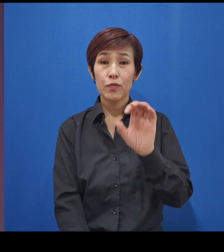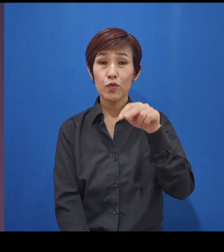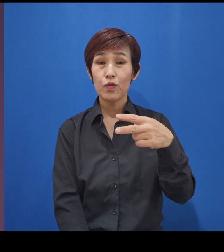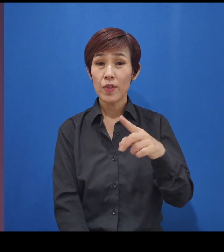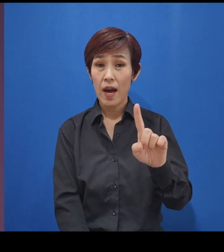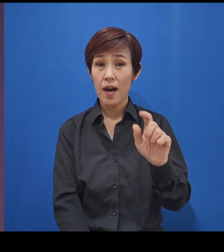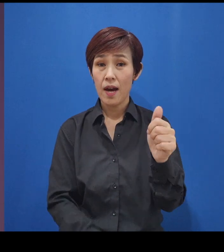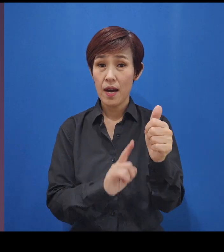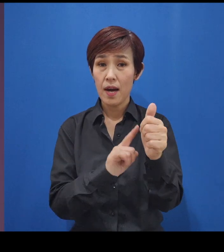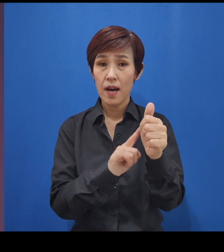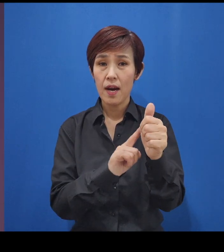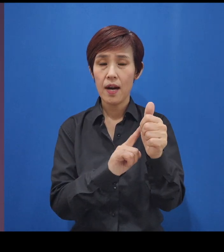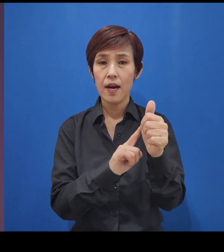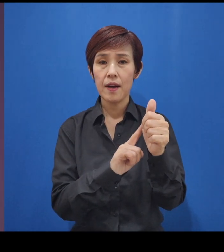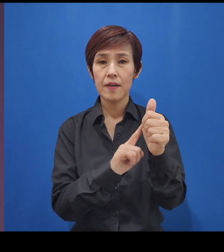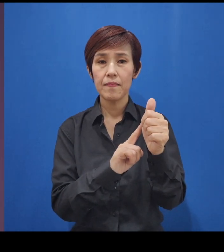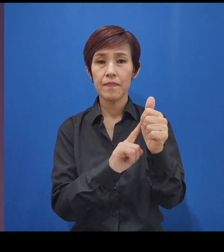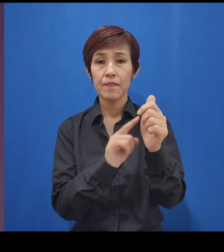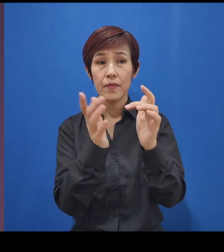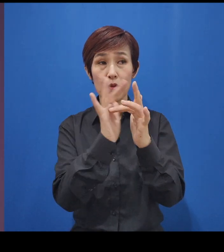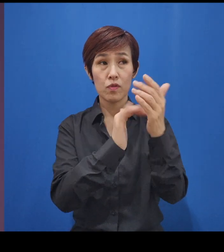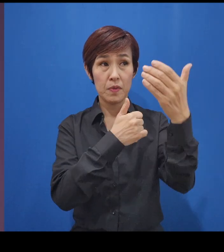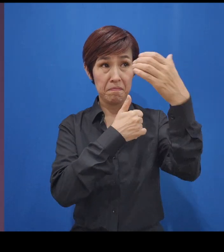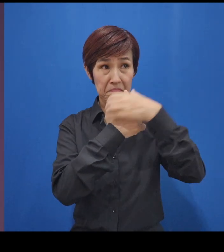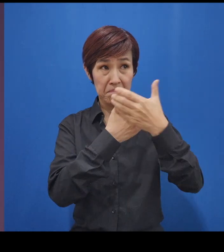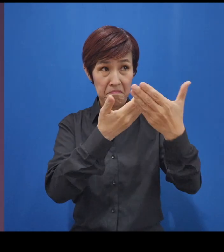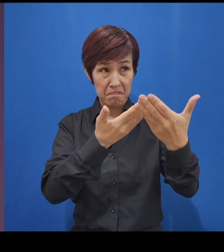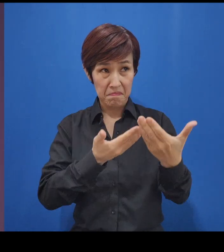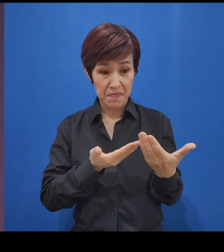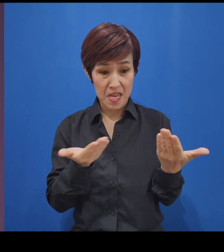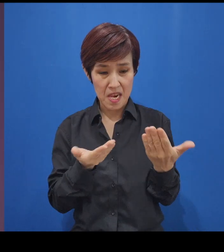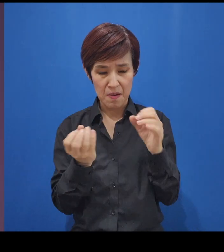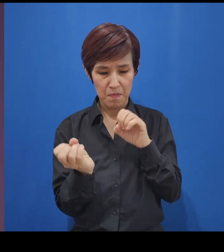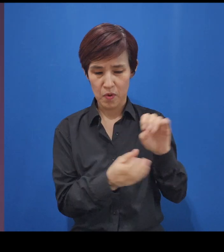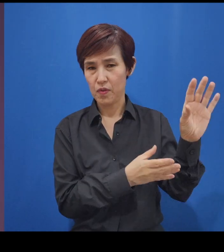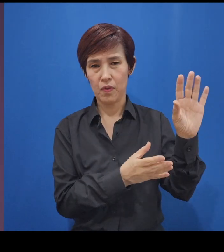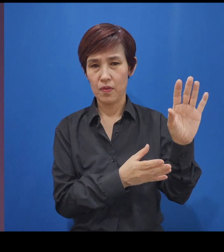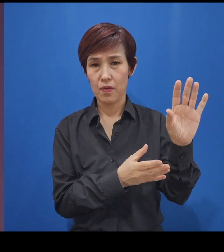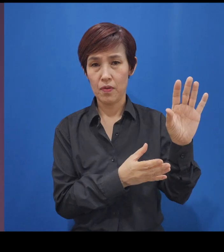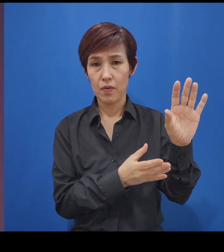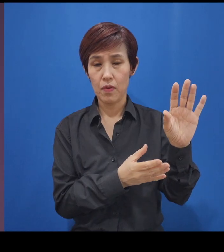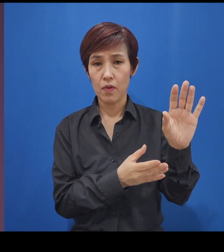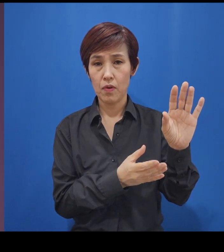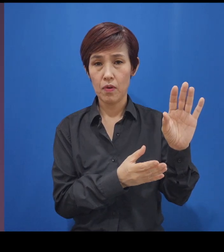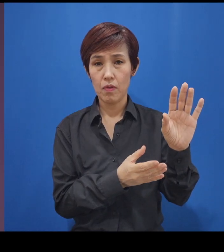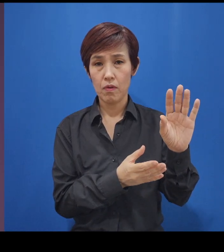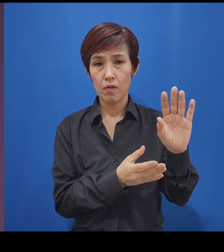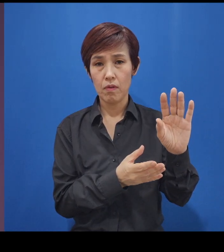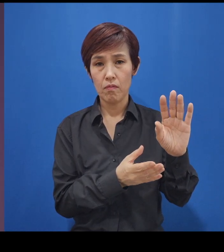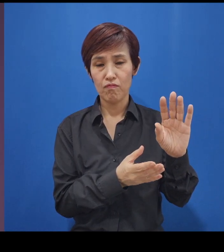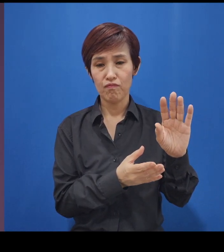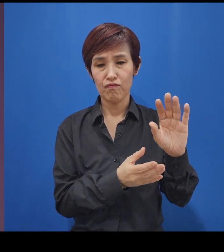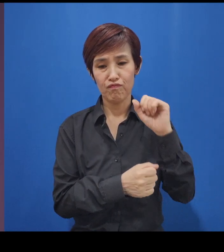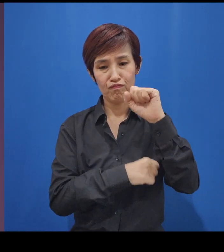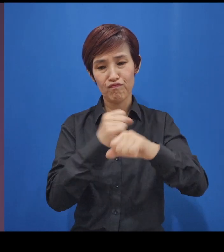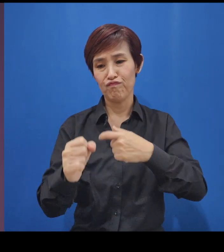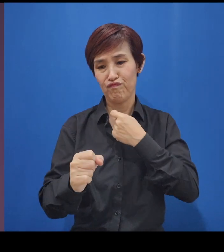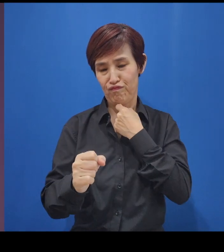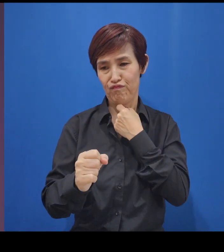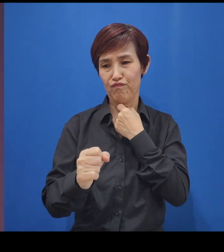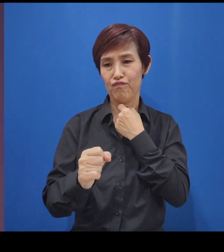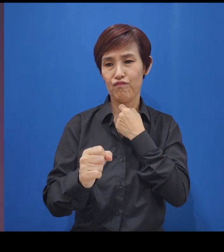유다는 자신에게 주신 직무를 버렸어요. 그리고 제 곳, 자신이 원하는